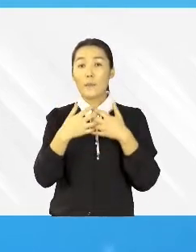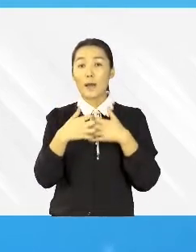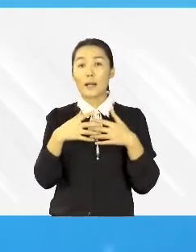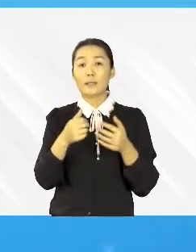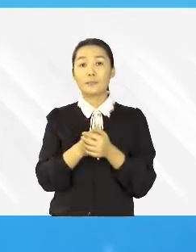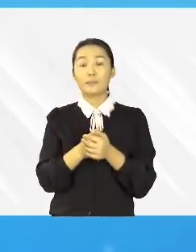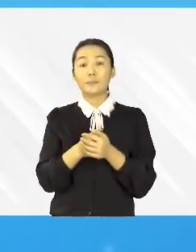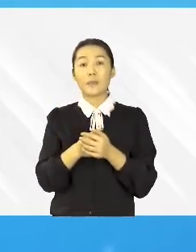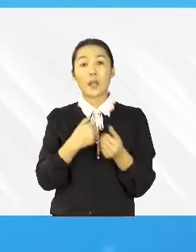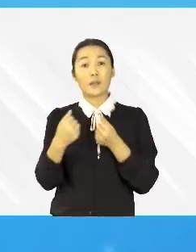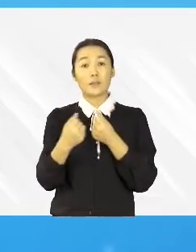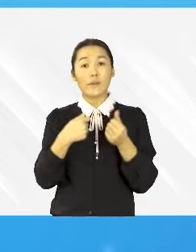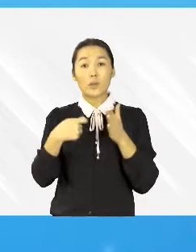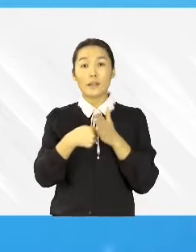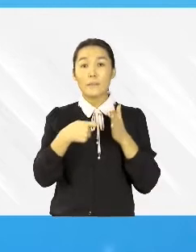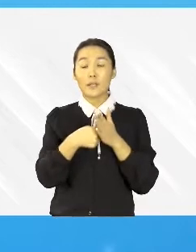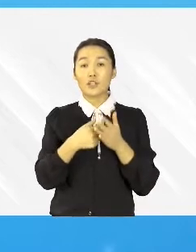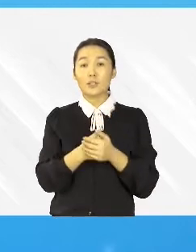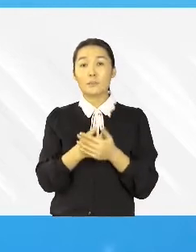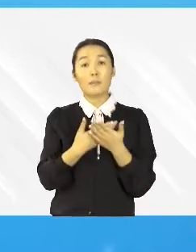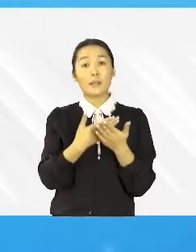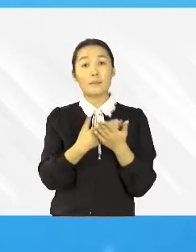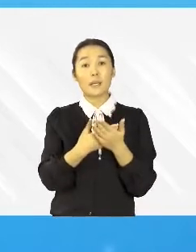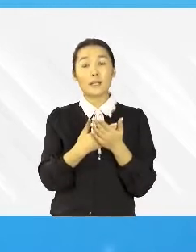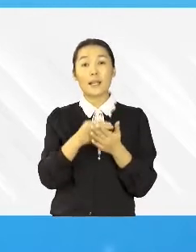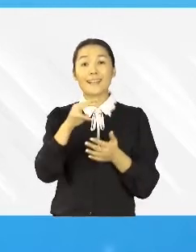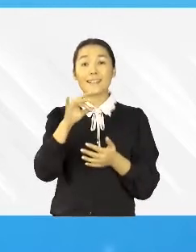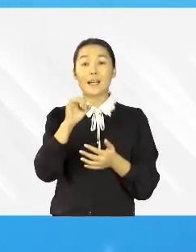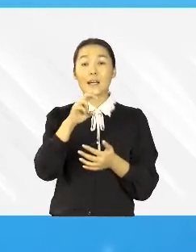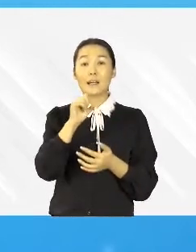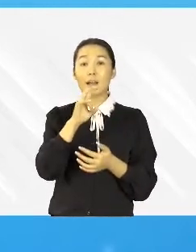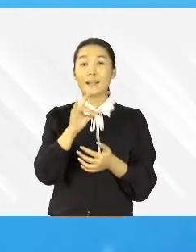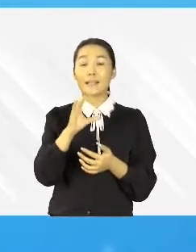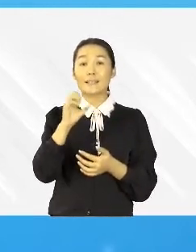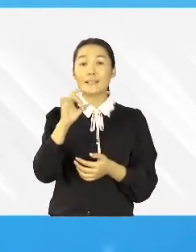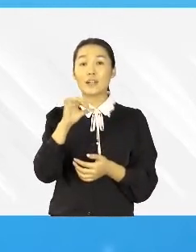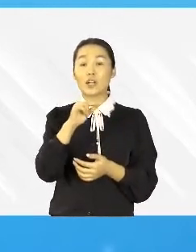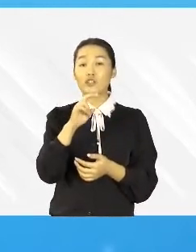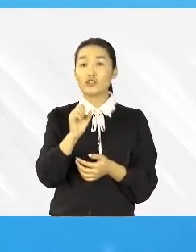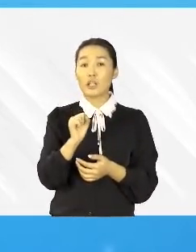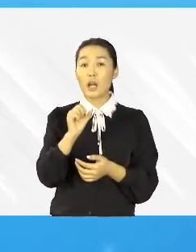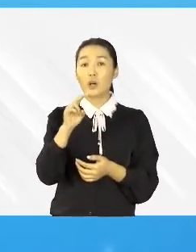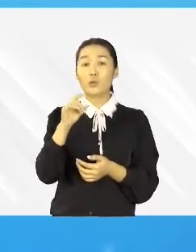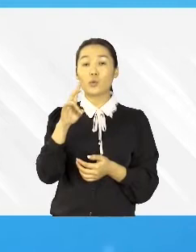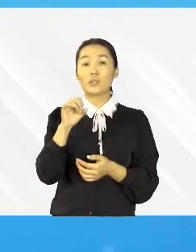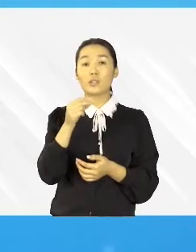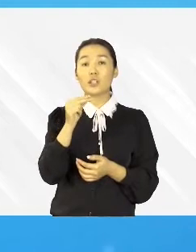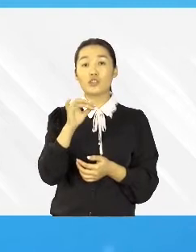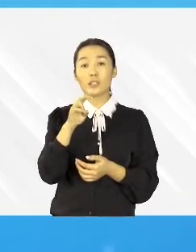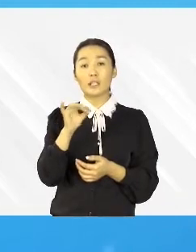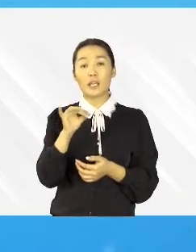более или менее твердой пищи. Примеры – тараканы, саранча, кузнечики, жуки,